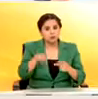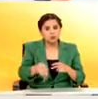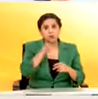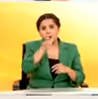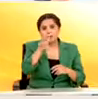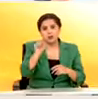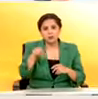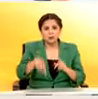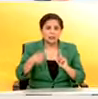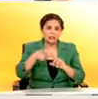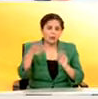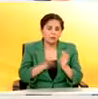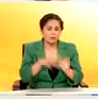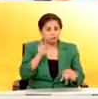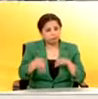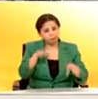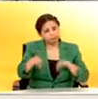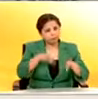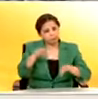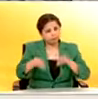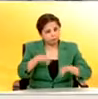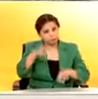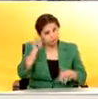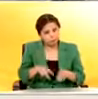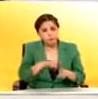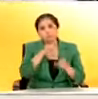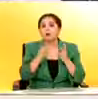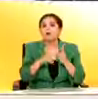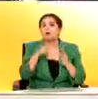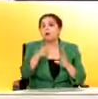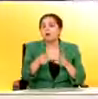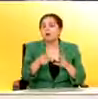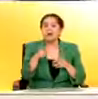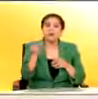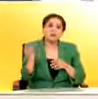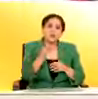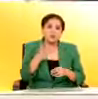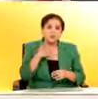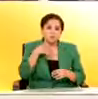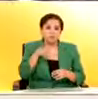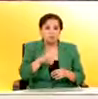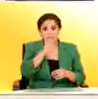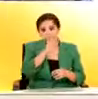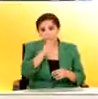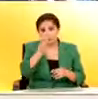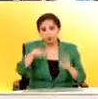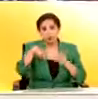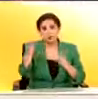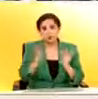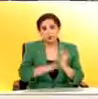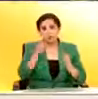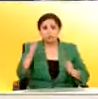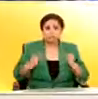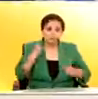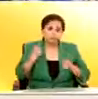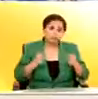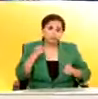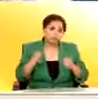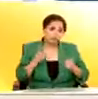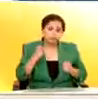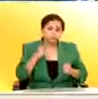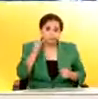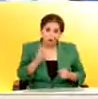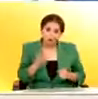180 किलोमीटर साइकिल चलाना और करीब 42 किलोमीटर की मैराथन दौड़